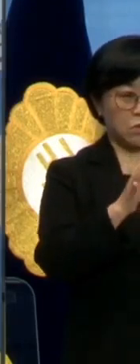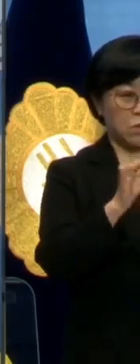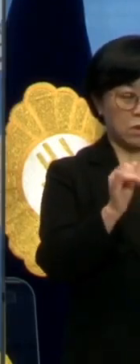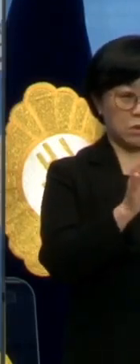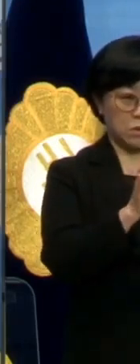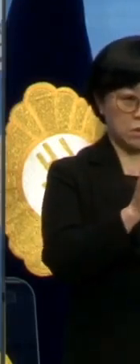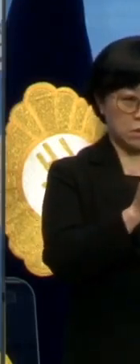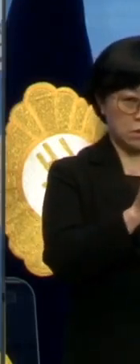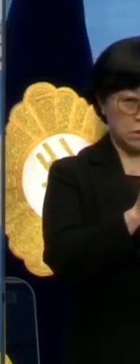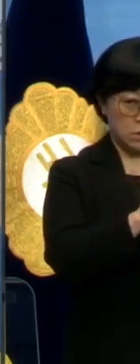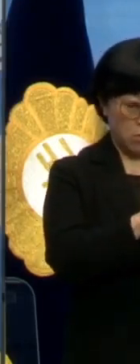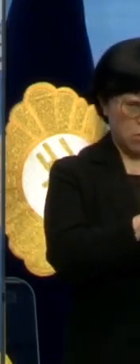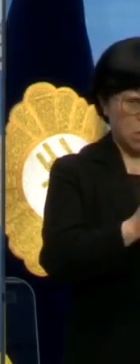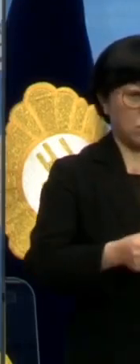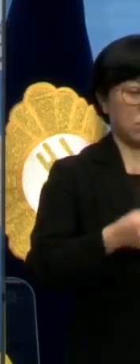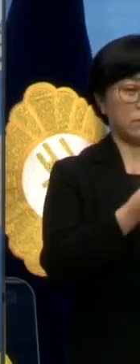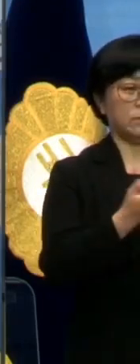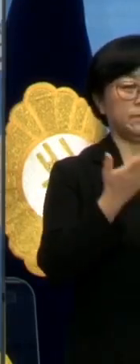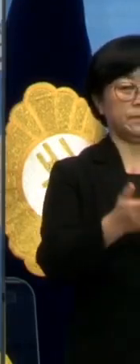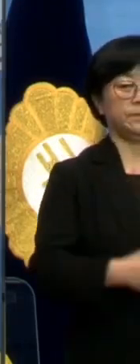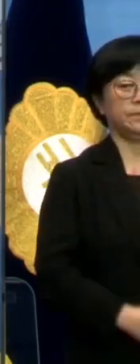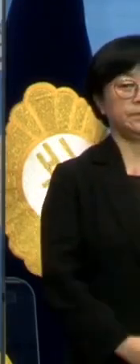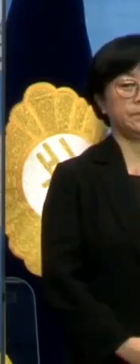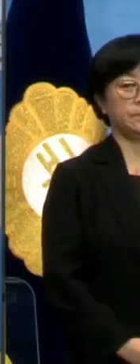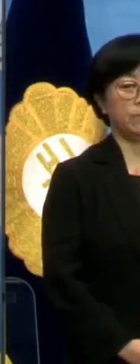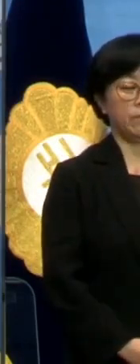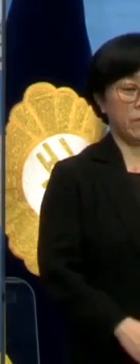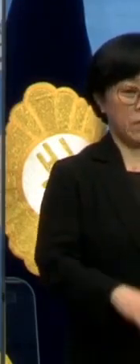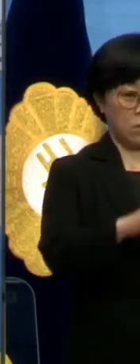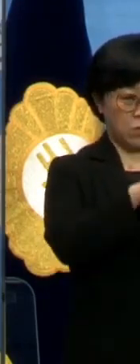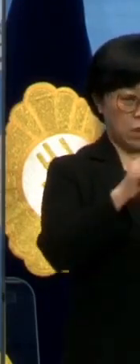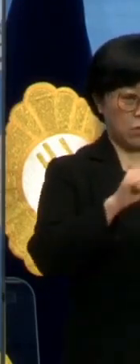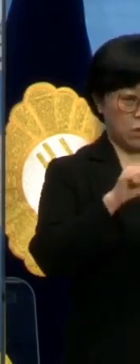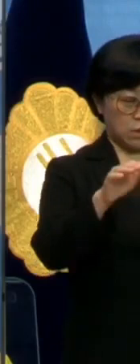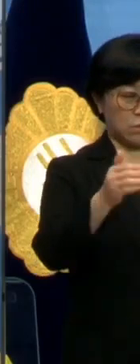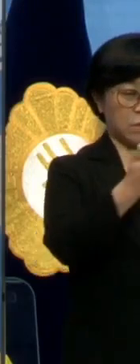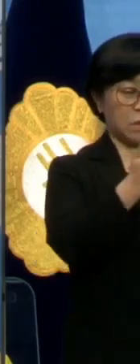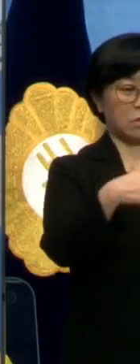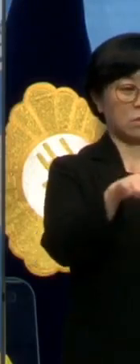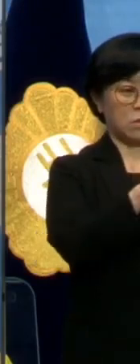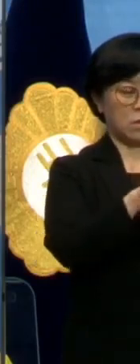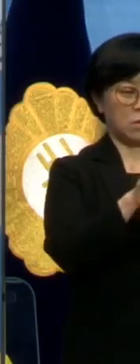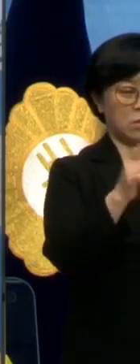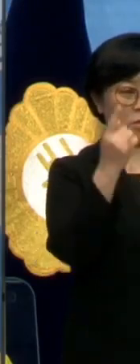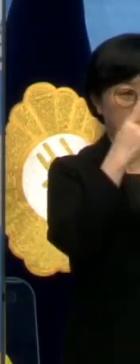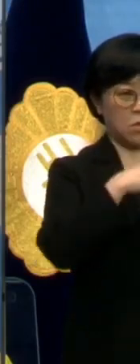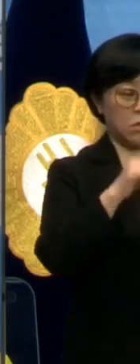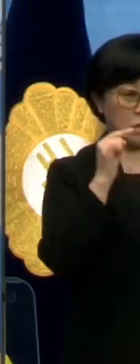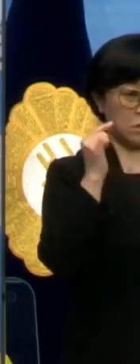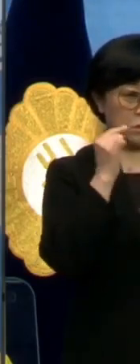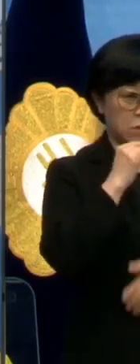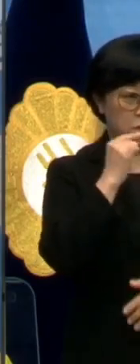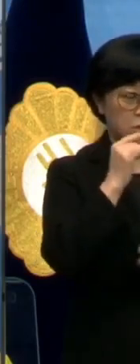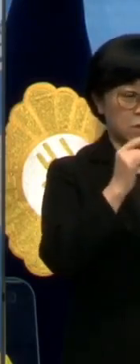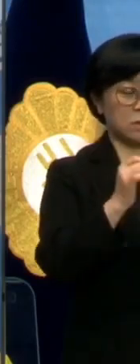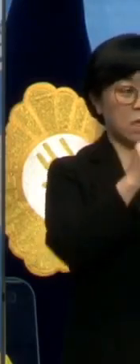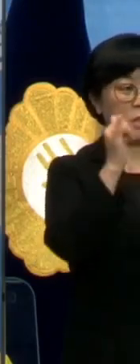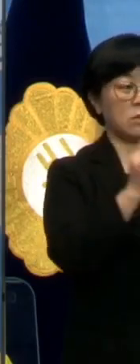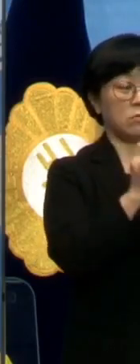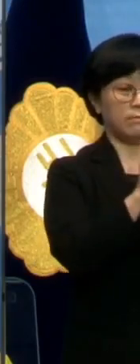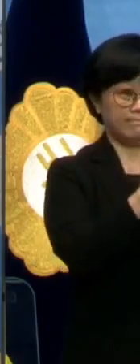응원과 용기를 보냅니다. 코로나19 확산을 막기 위해 강화된 사회적